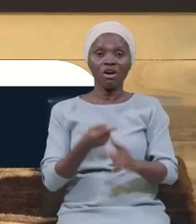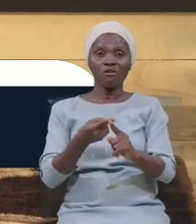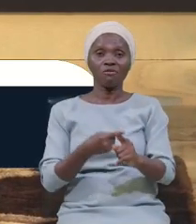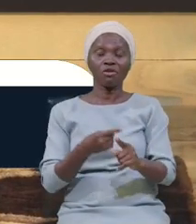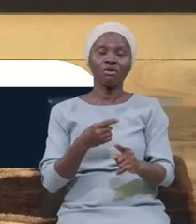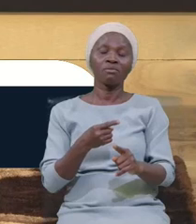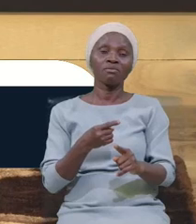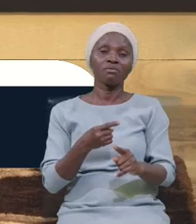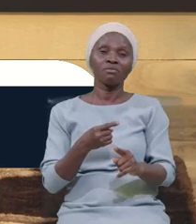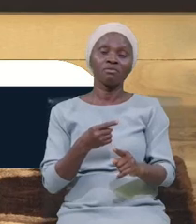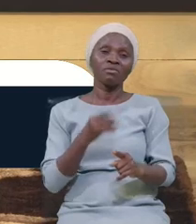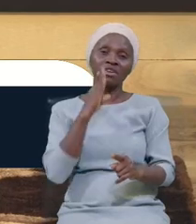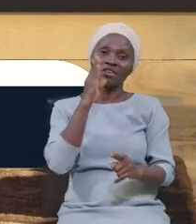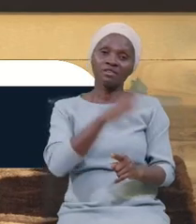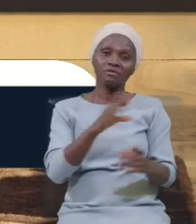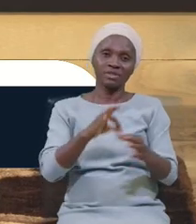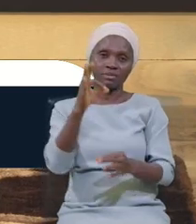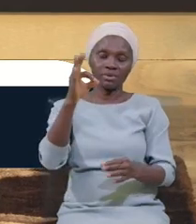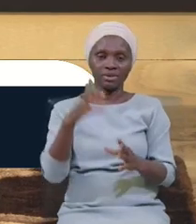de mauvais esprits. La protection de mauvais esprits.